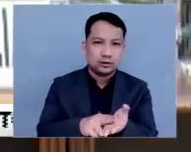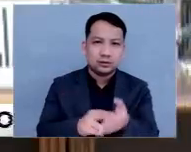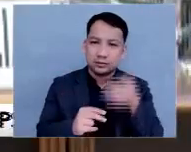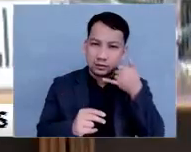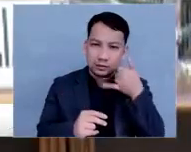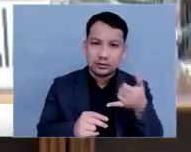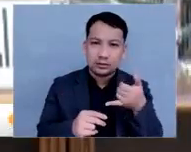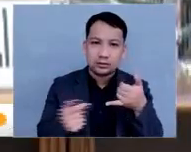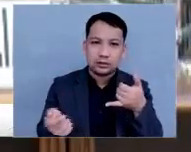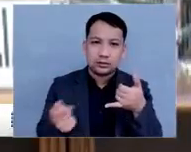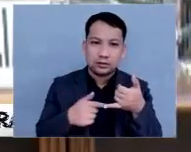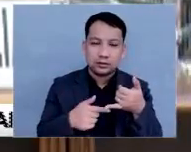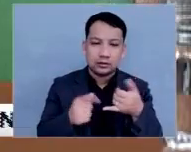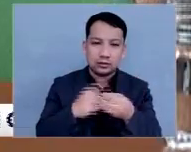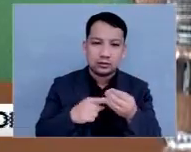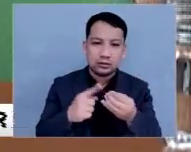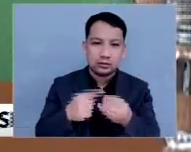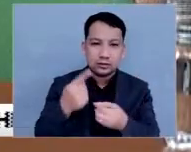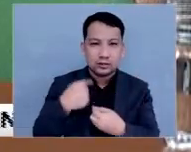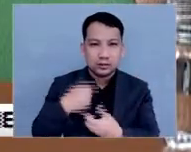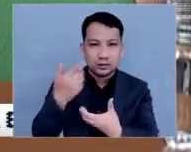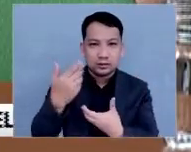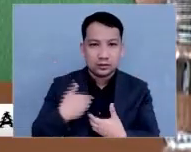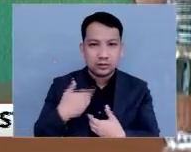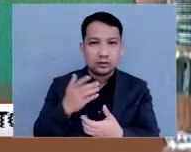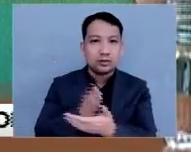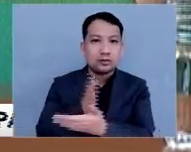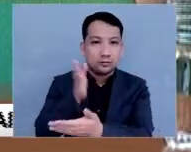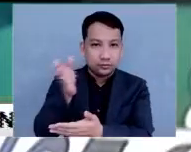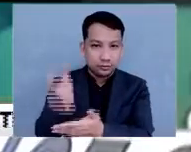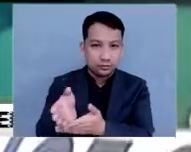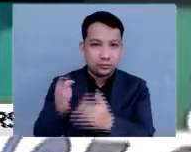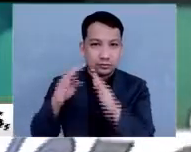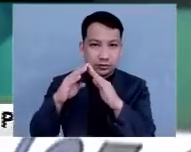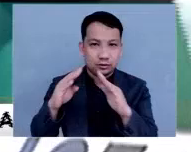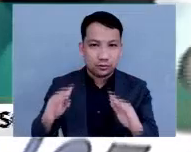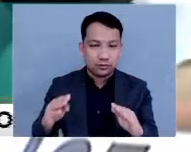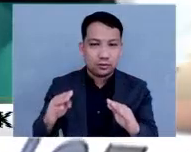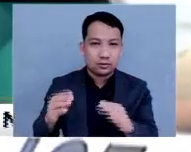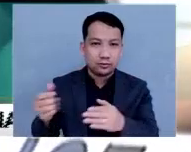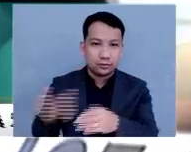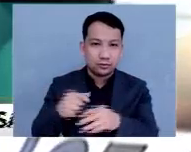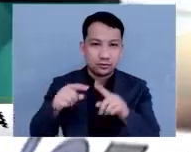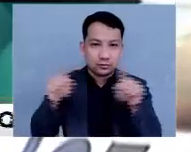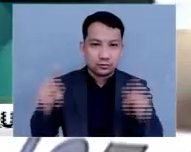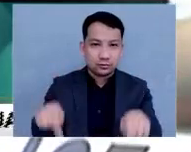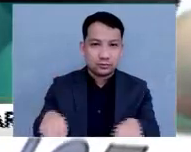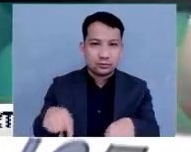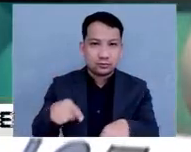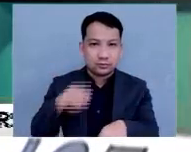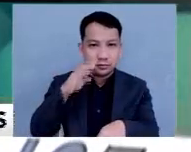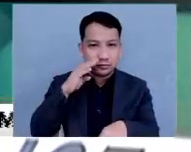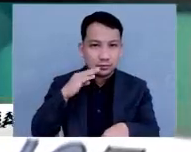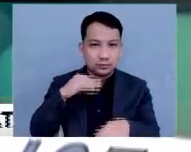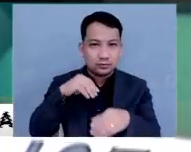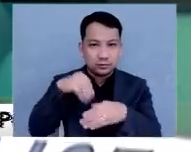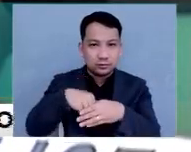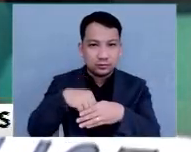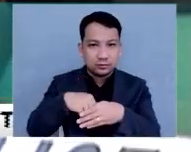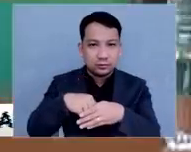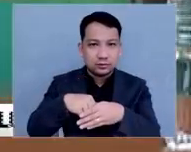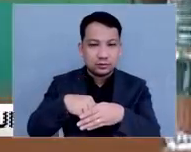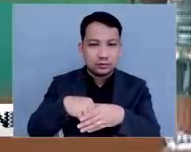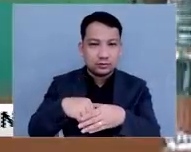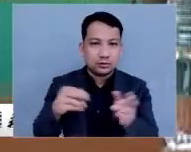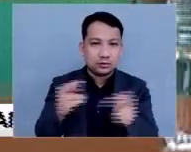siya your honor ang sabi po niya Punta daw po ako sa bahay niya may kukunin po Isang Brown envelope Nasa drawer po niya your honor sa